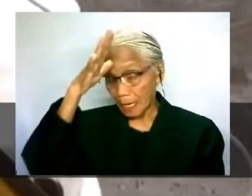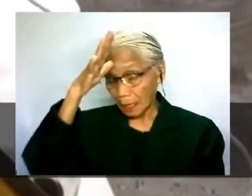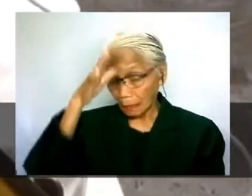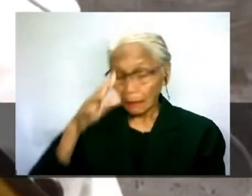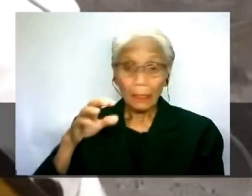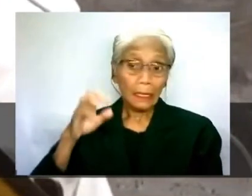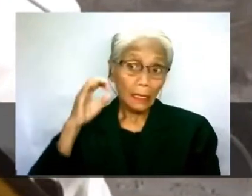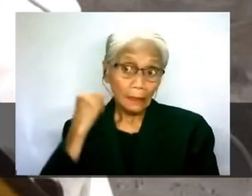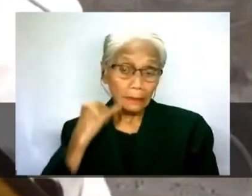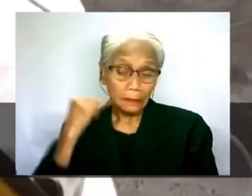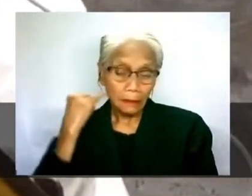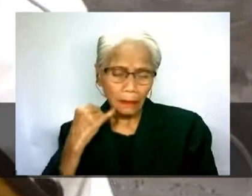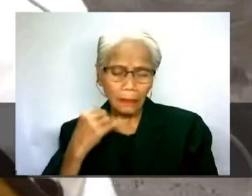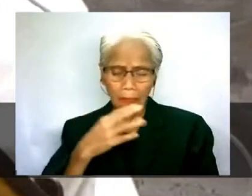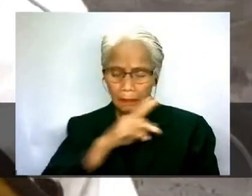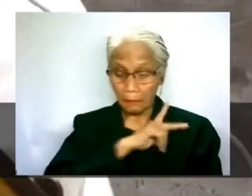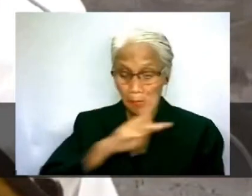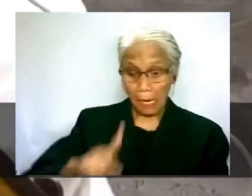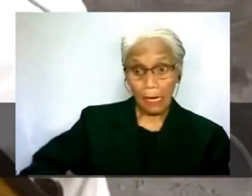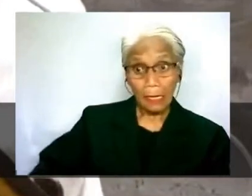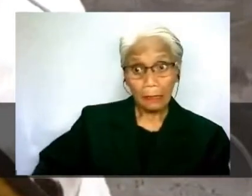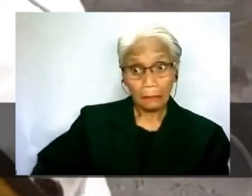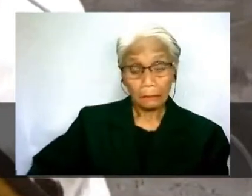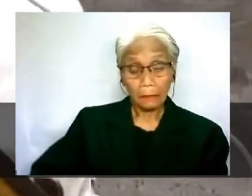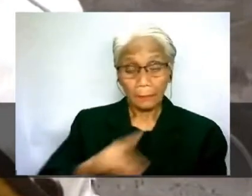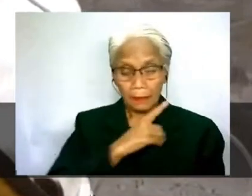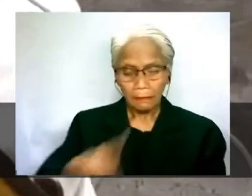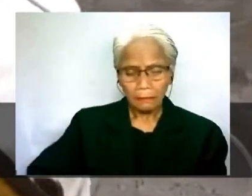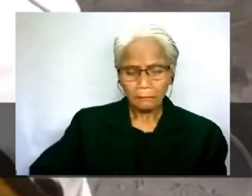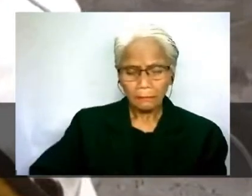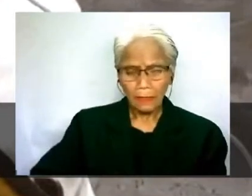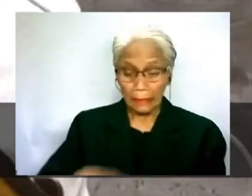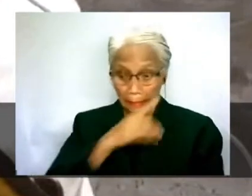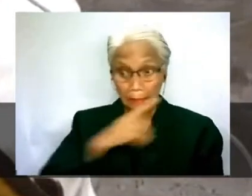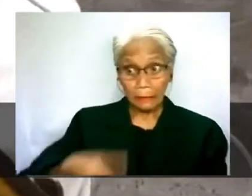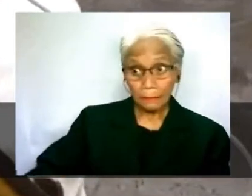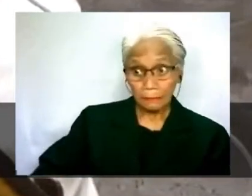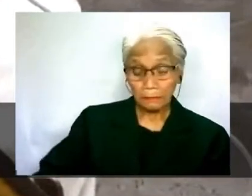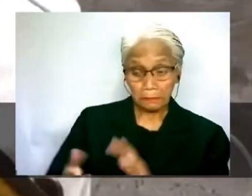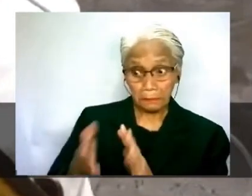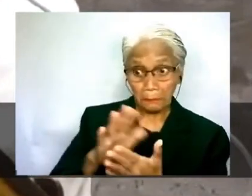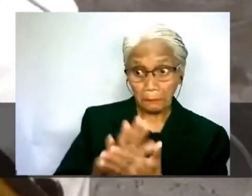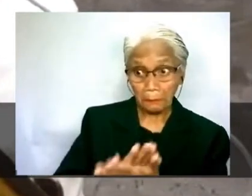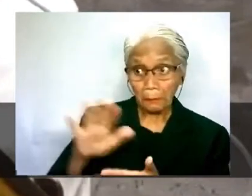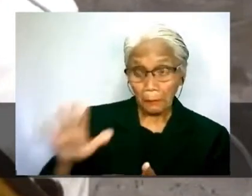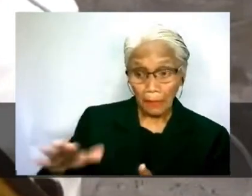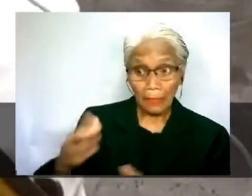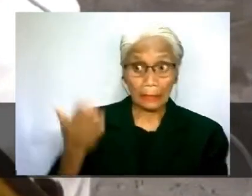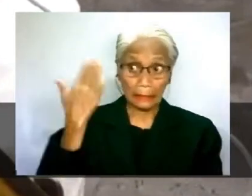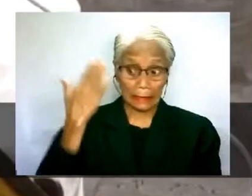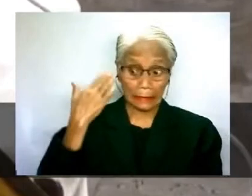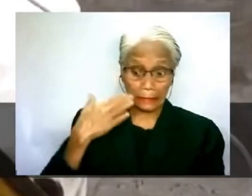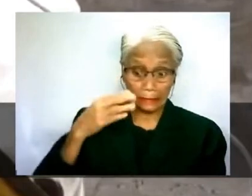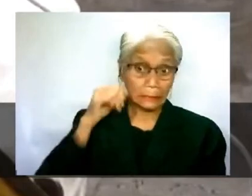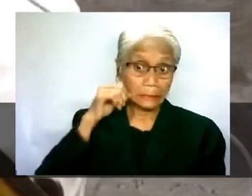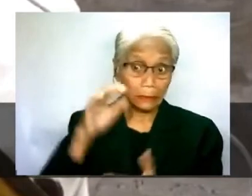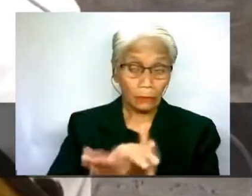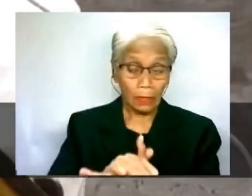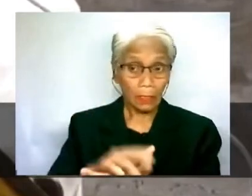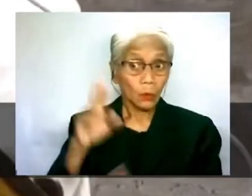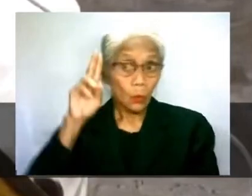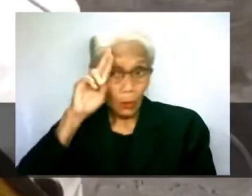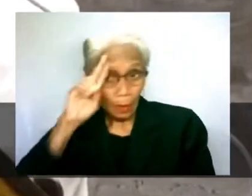David. Naging anak ni David si Solomon sa dating asawa ni Urias. Si Solomon